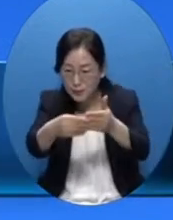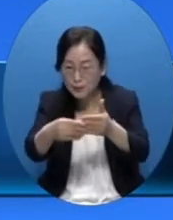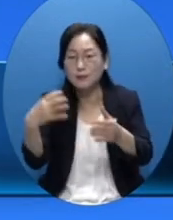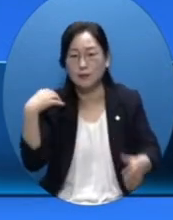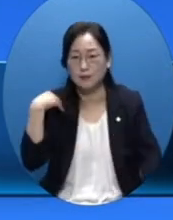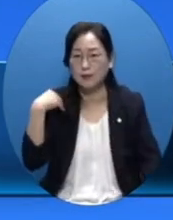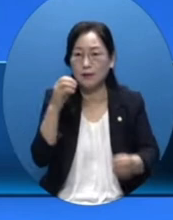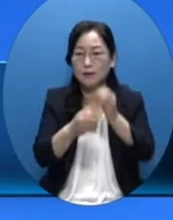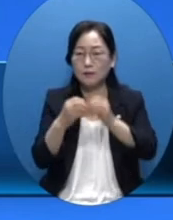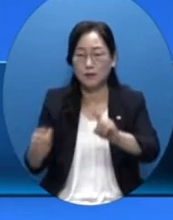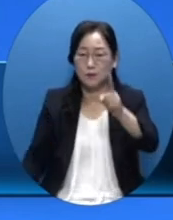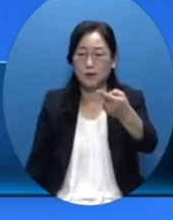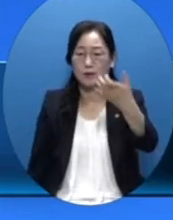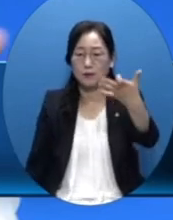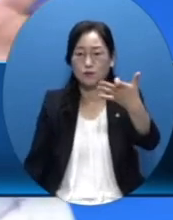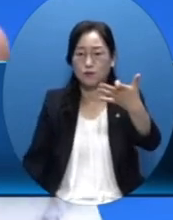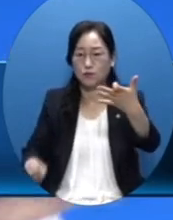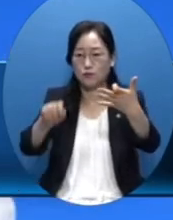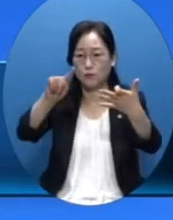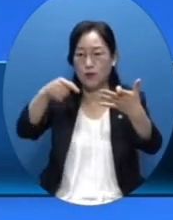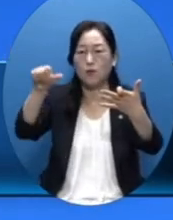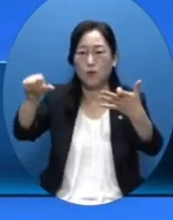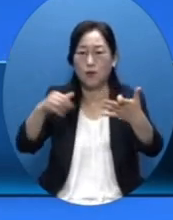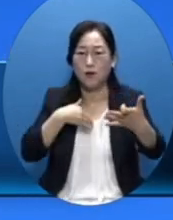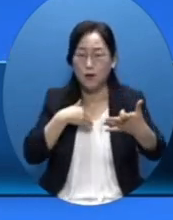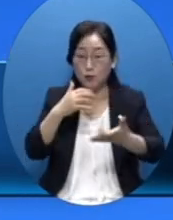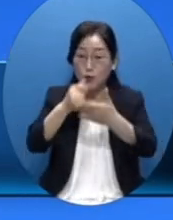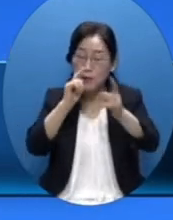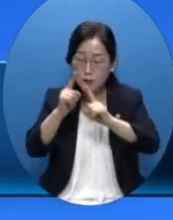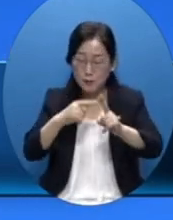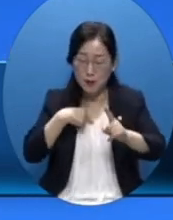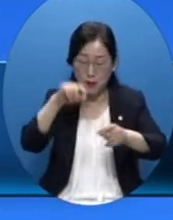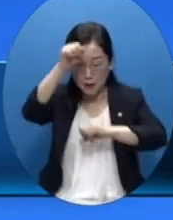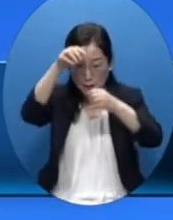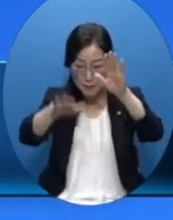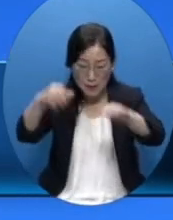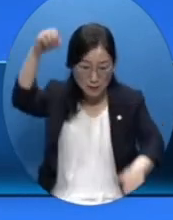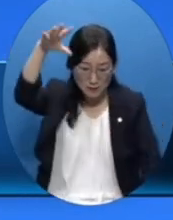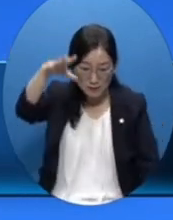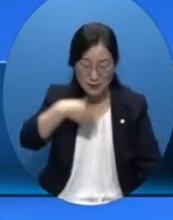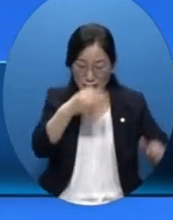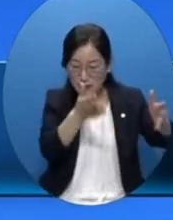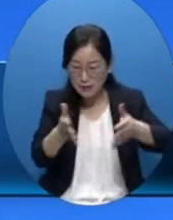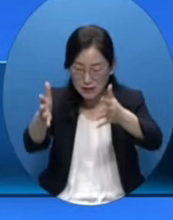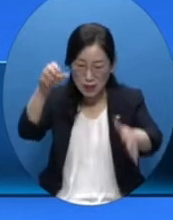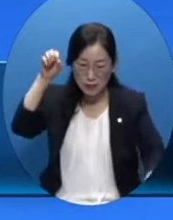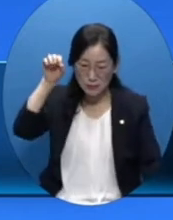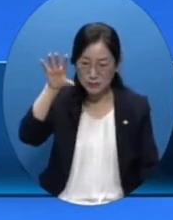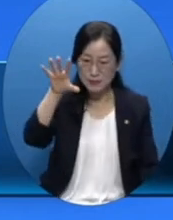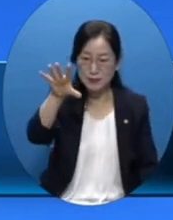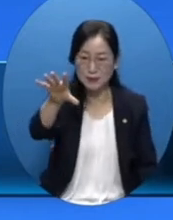119편 뼈 구조 입니다 취해 말씀은 내 바넷 등 이어 내 길에 빛이니이다